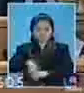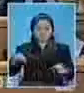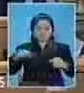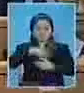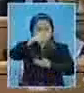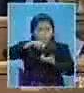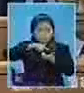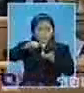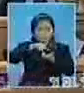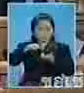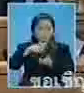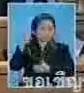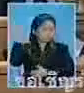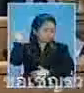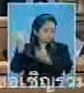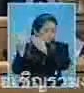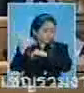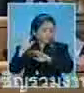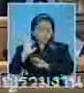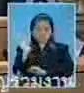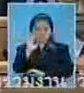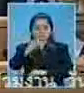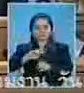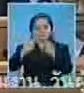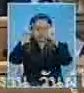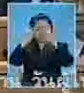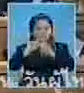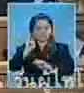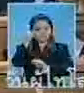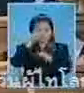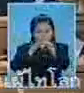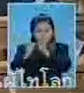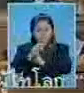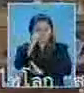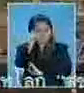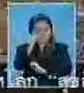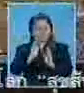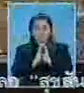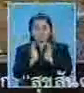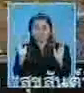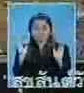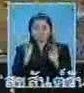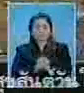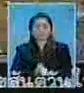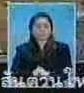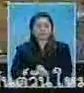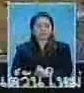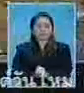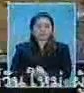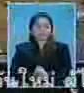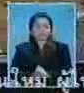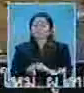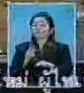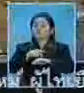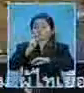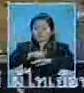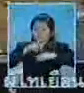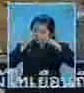นะครับเราจะได้เดินหน้ากันต่อได้นะครับเอาเรื่องใหม่ดีกว่าครับขอบคุณครับ ครับก็อย่างนี้นะครับผมไม่ได้